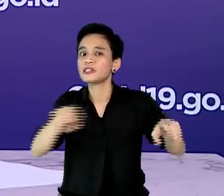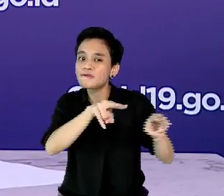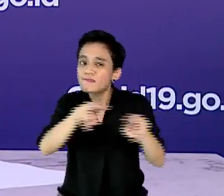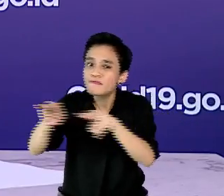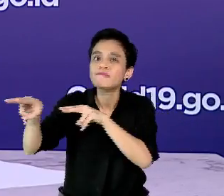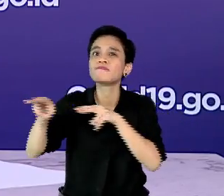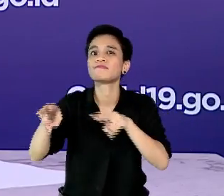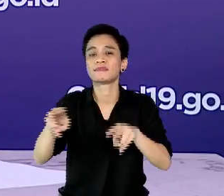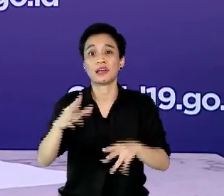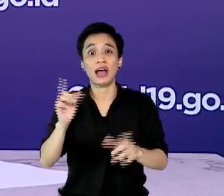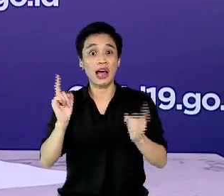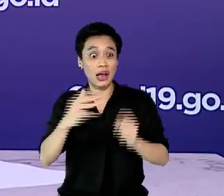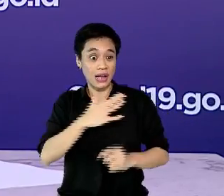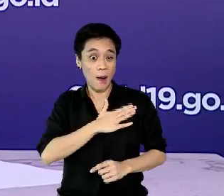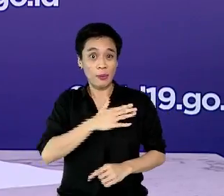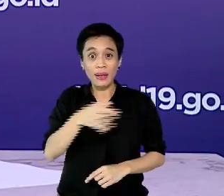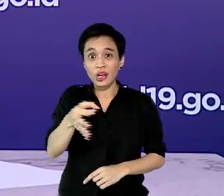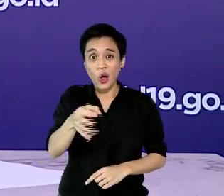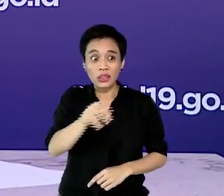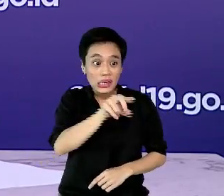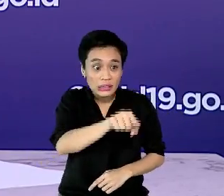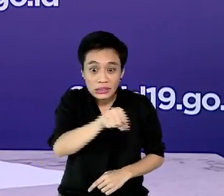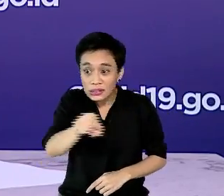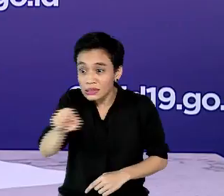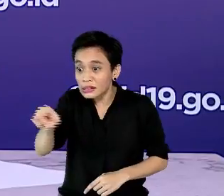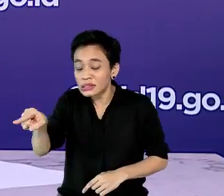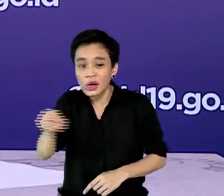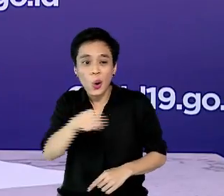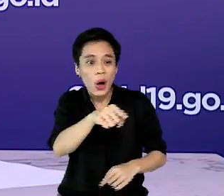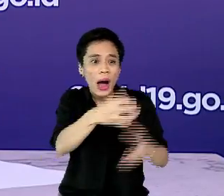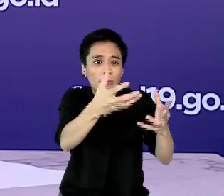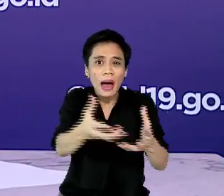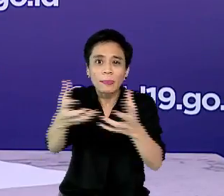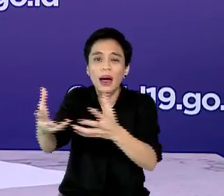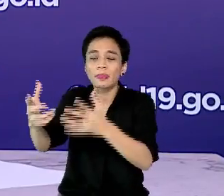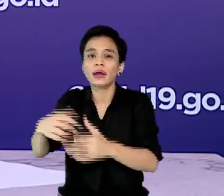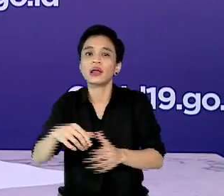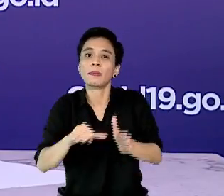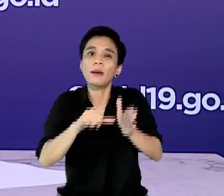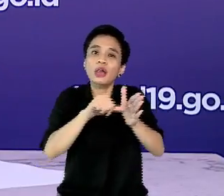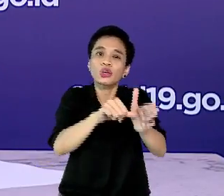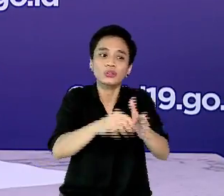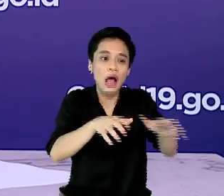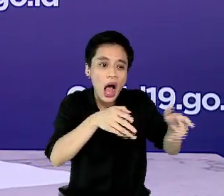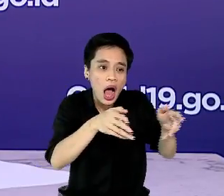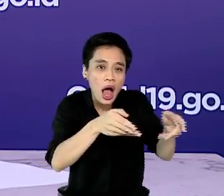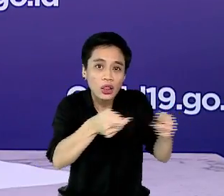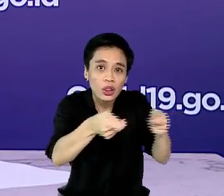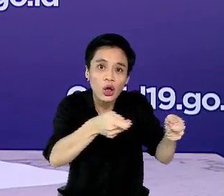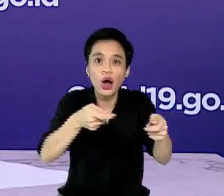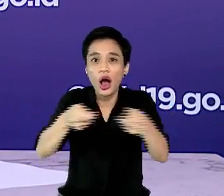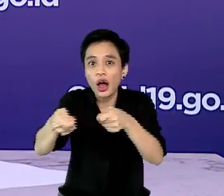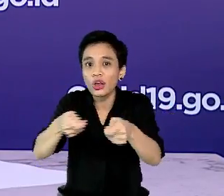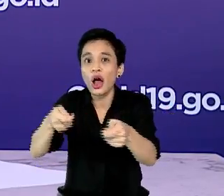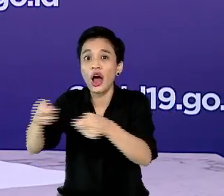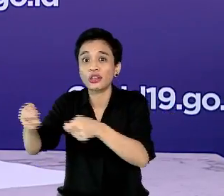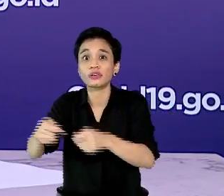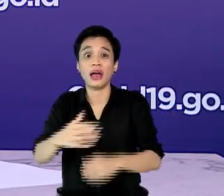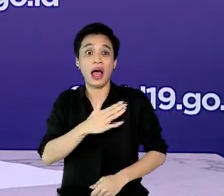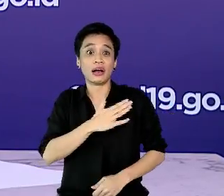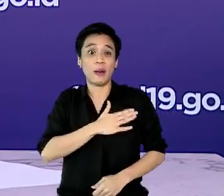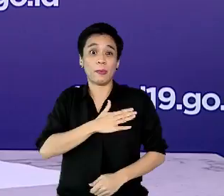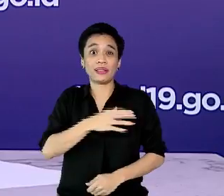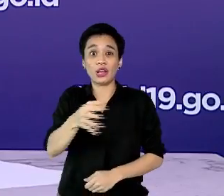menunjukkan kenaikan signifikan, harus segera ditangani agar tetap terkendali sehingga tidak meningkatkan kasus di tingkat